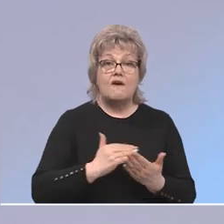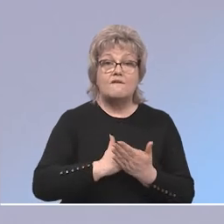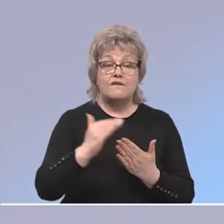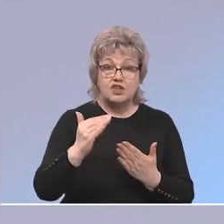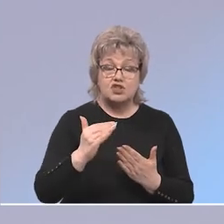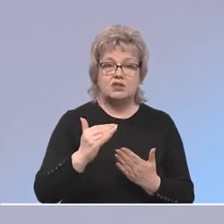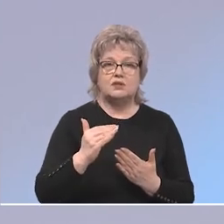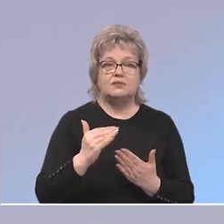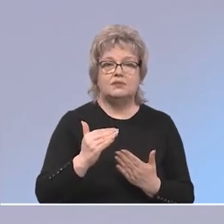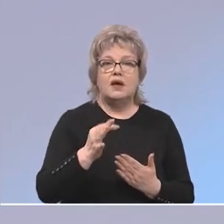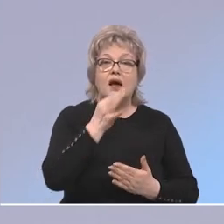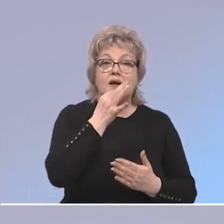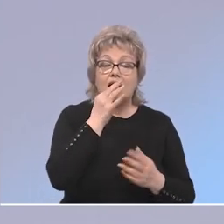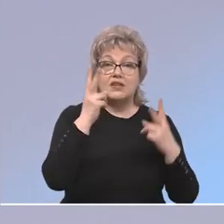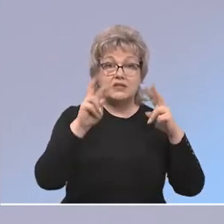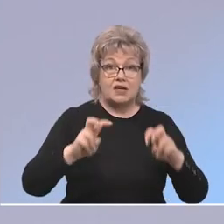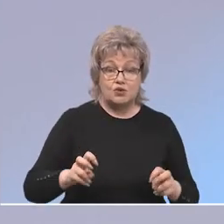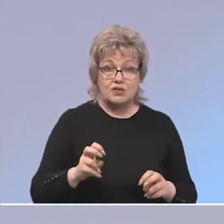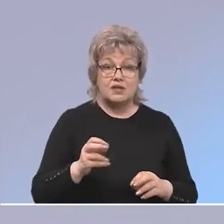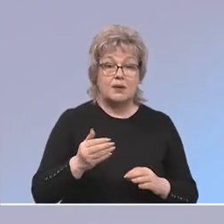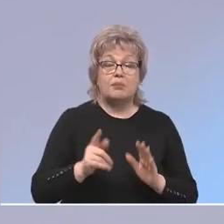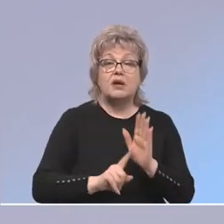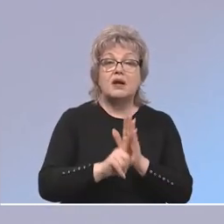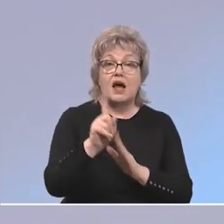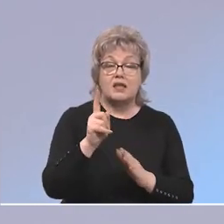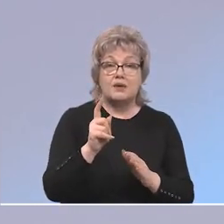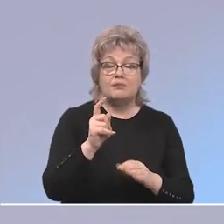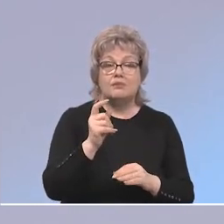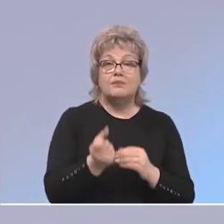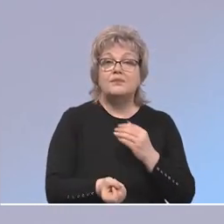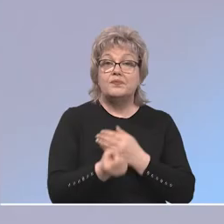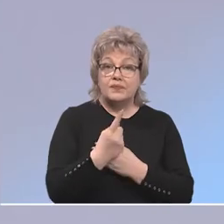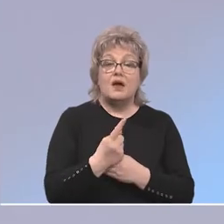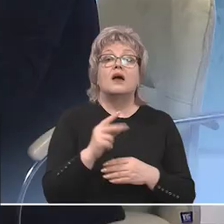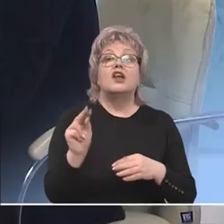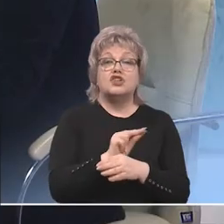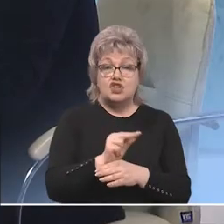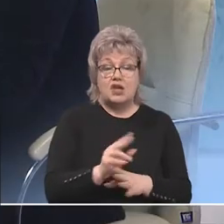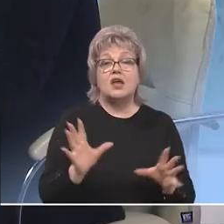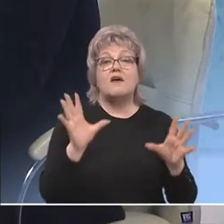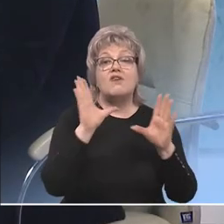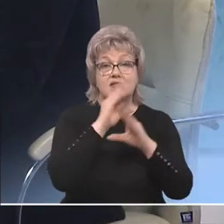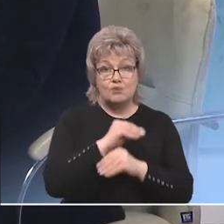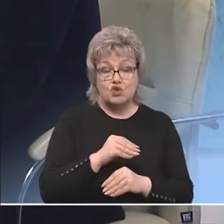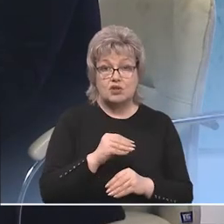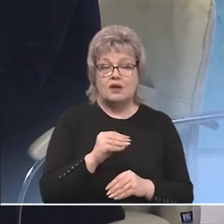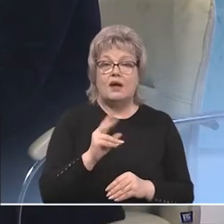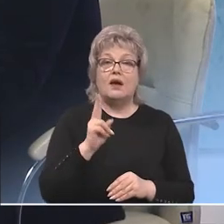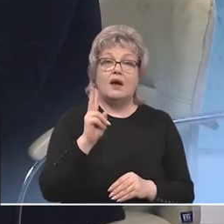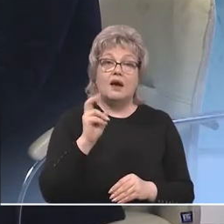при ранней диагностике, при раннем выявлении излечение возможно. В настоящее время в